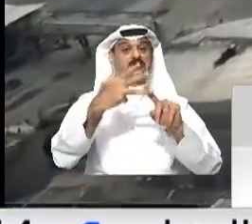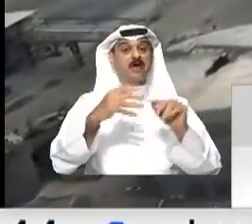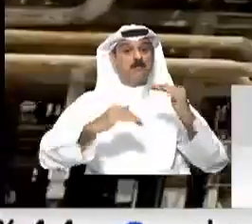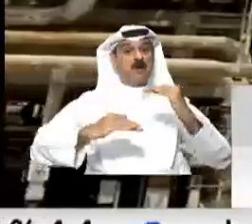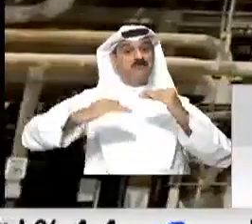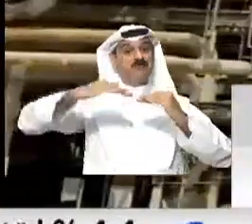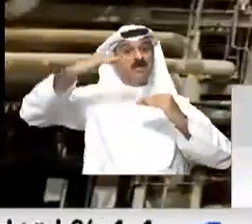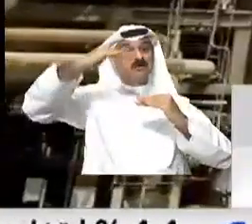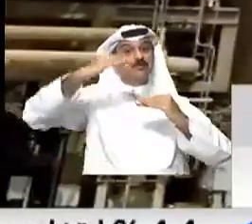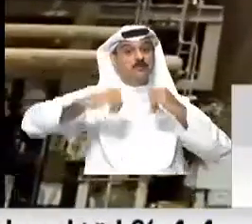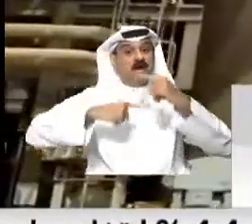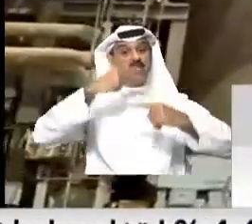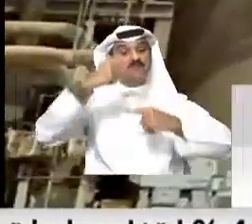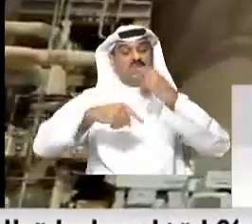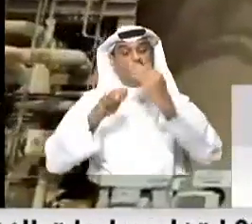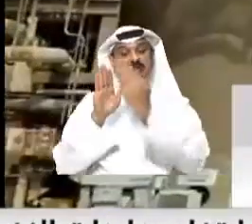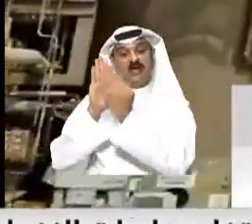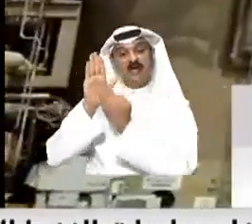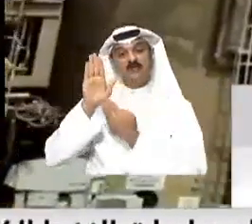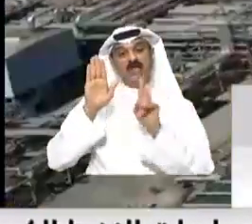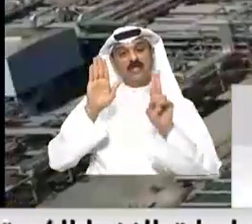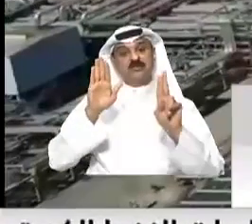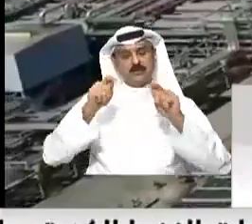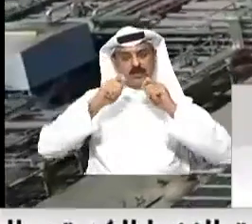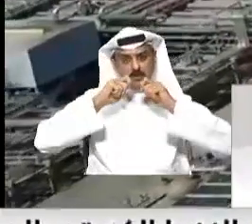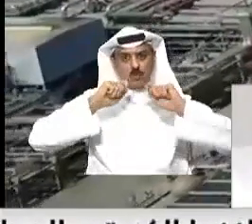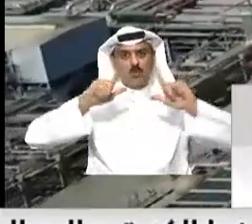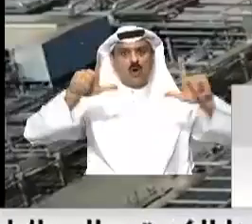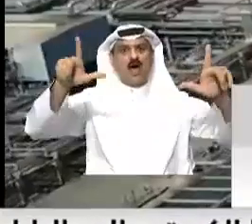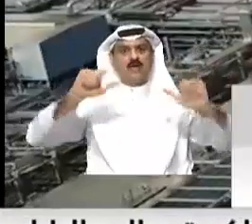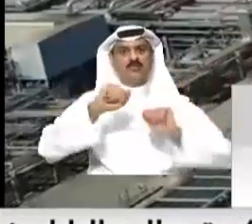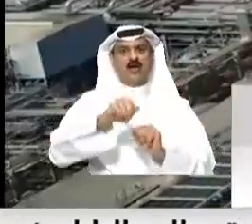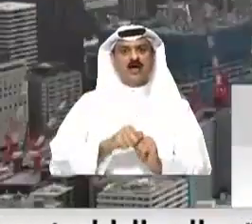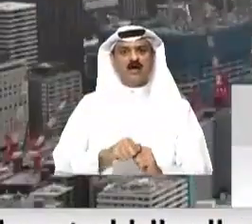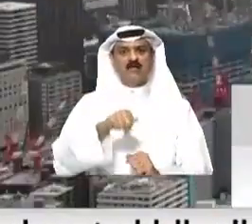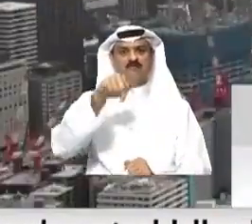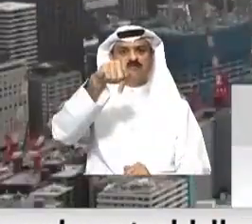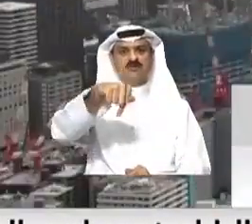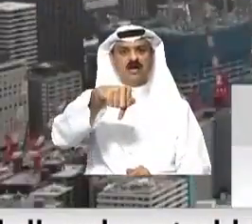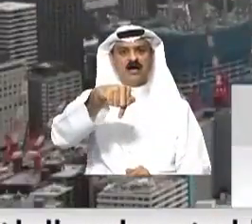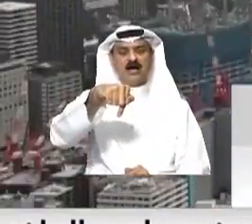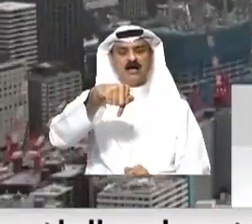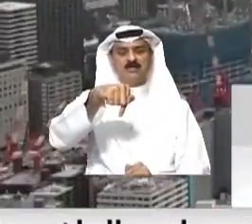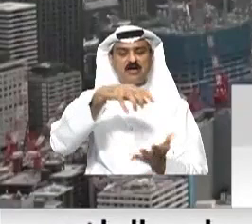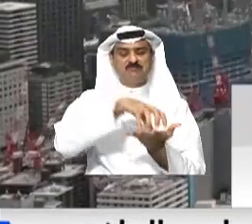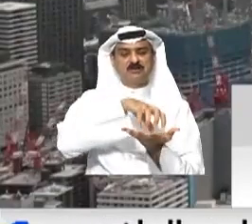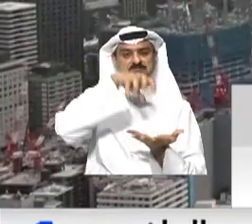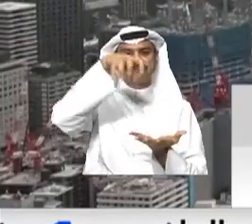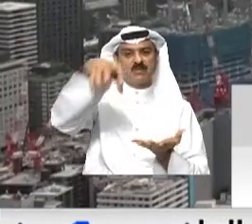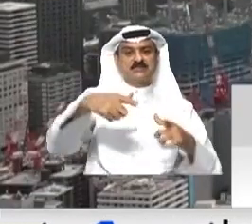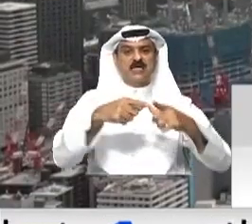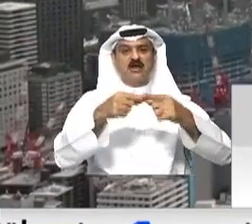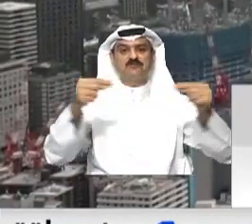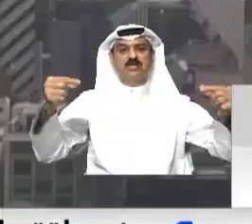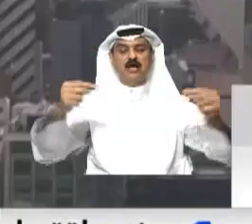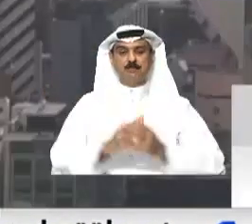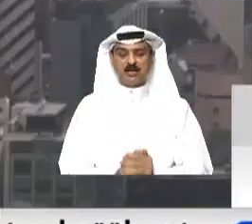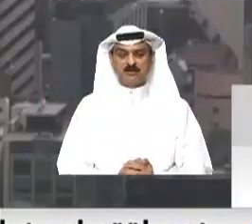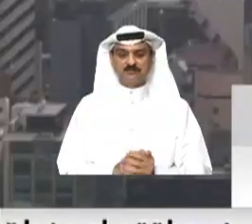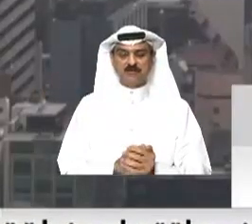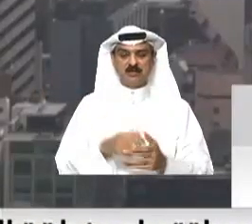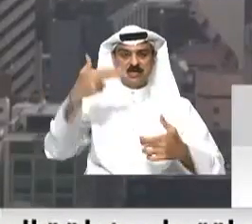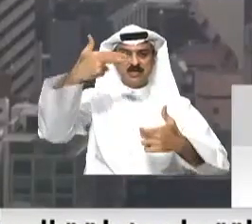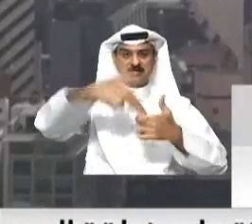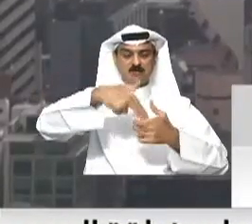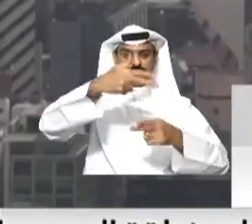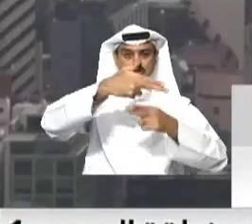واوضح التقرير ايضا الاولي الصدر عن وكاله الموارد الطبيعيه والطاقه اليابانيه ان شحنات النفط